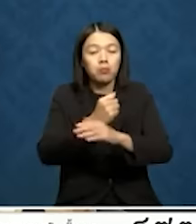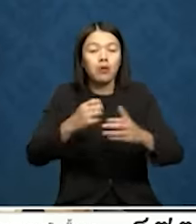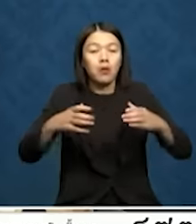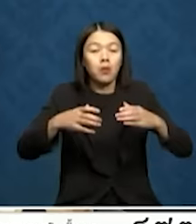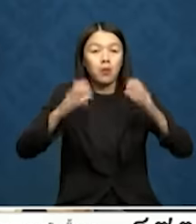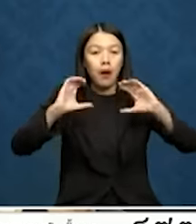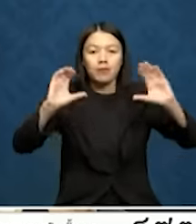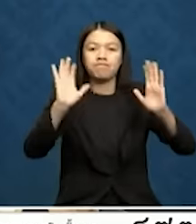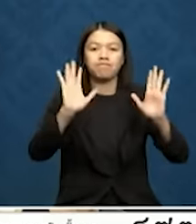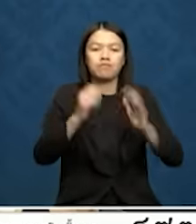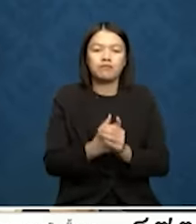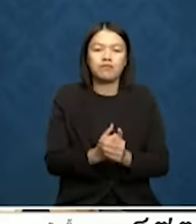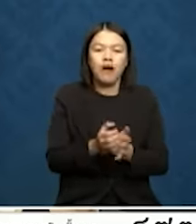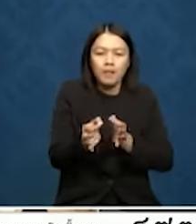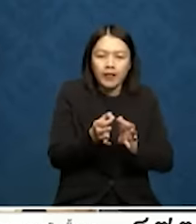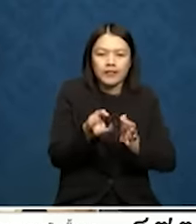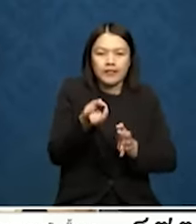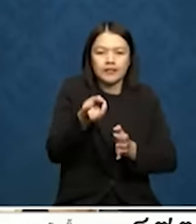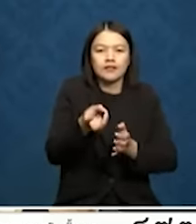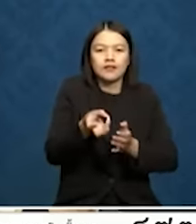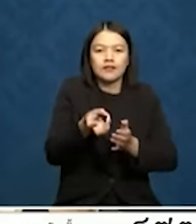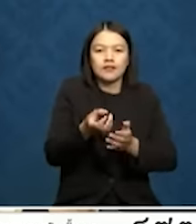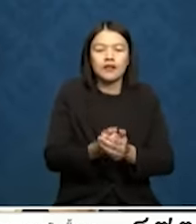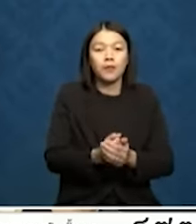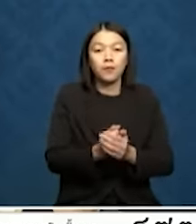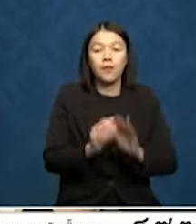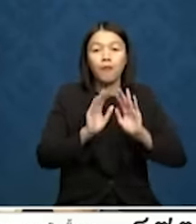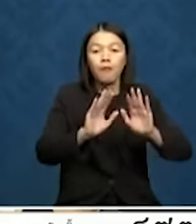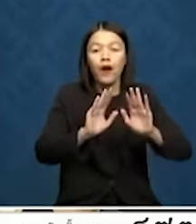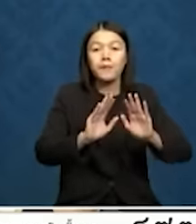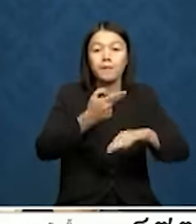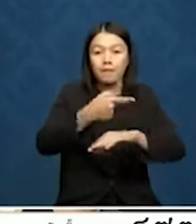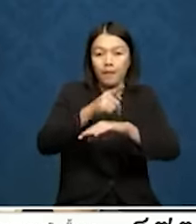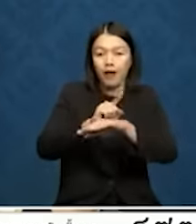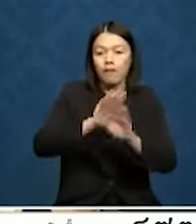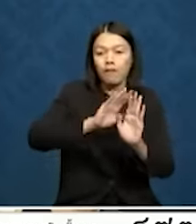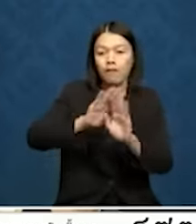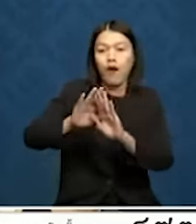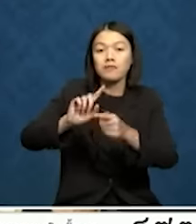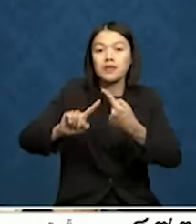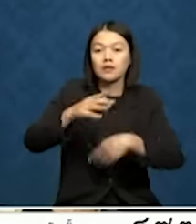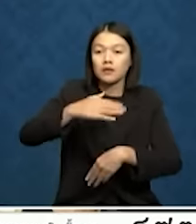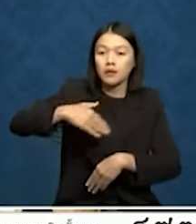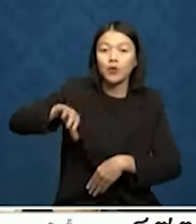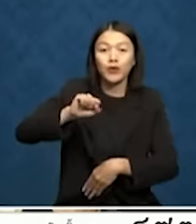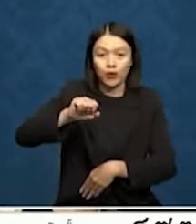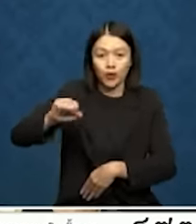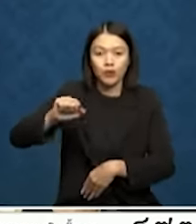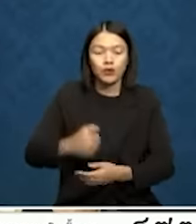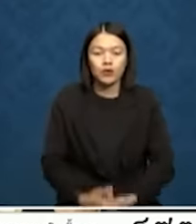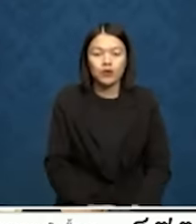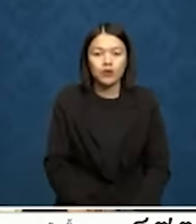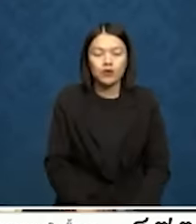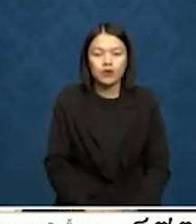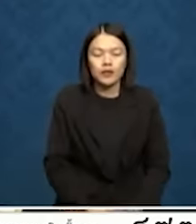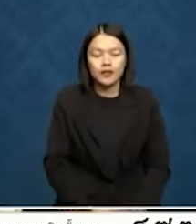สั้นๆต่อจากนี้อีกนิดเดียวครับอยากสื่อสารผ่านท่านประธานไปยังเพื่อนสมาชิกทุกท่านครับผมคิดว่า